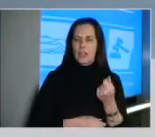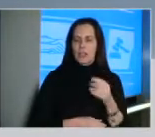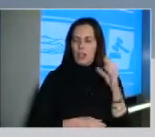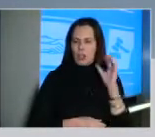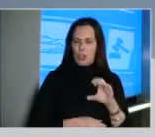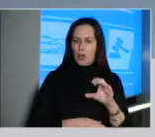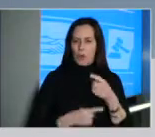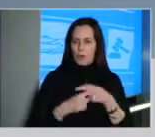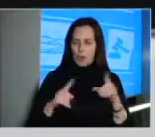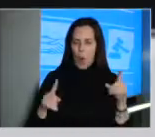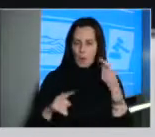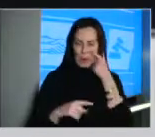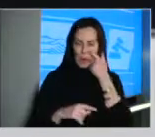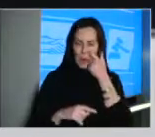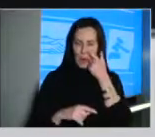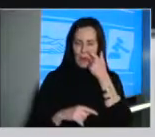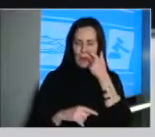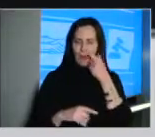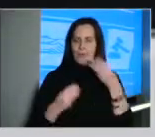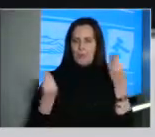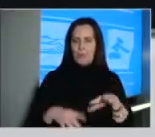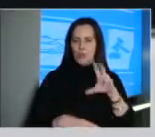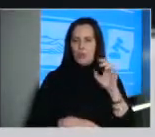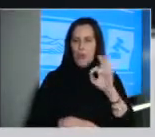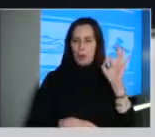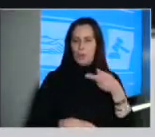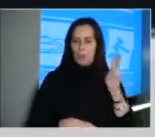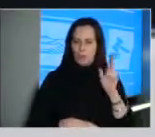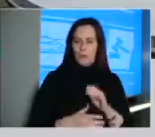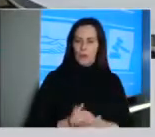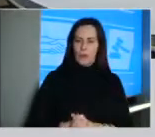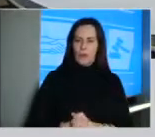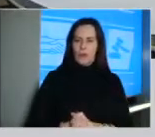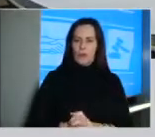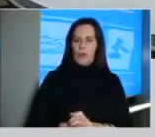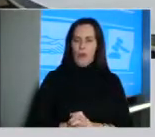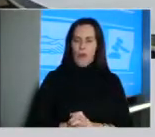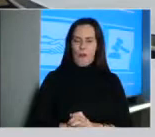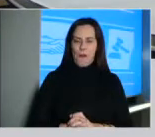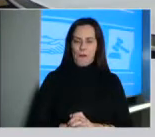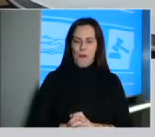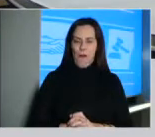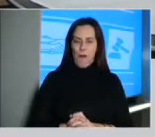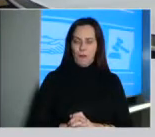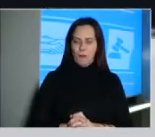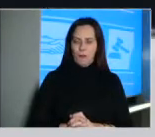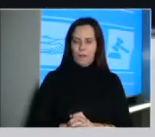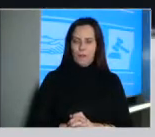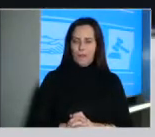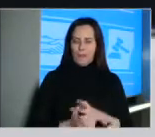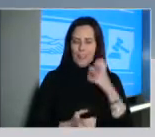אותו בכל מיני אפיקים, כן. והפסידו 30% ויותר מהפנסיה. לא, טוב, אוקיי, אתה זוכר בבקשה. משהו, אני רואה סיפורי זוועה, אתה אוהב